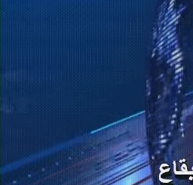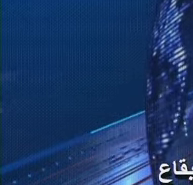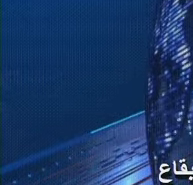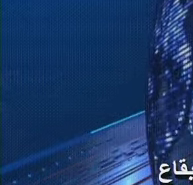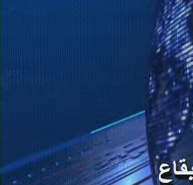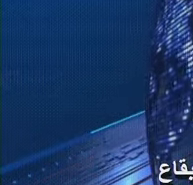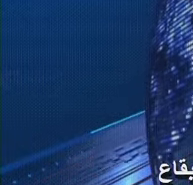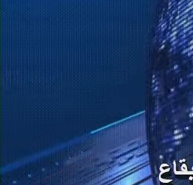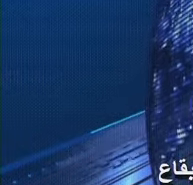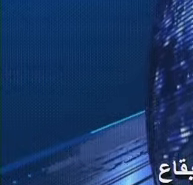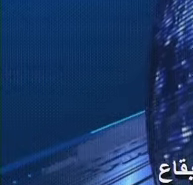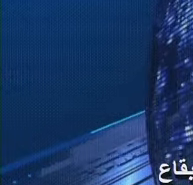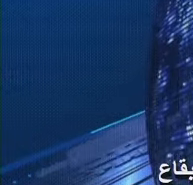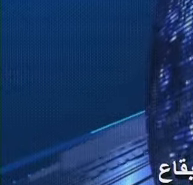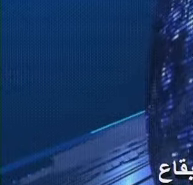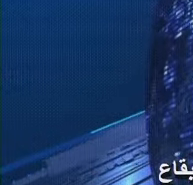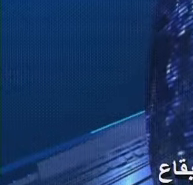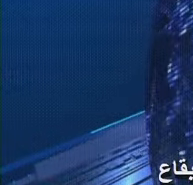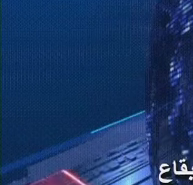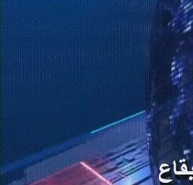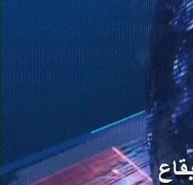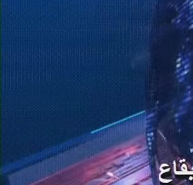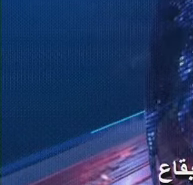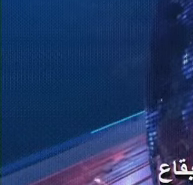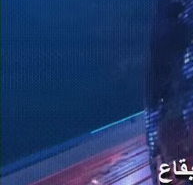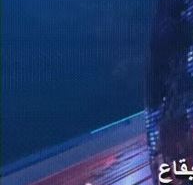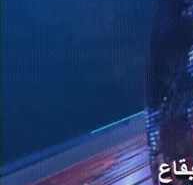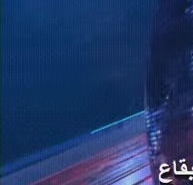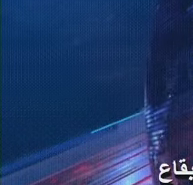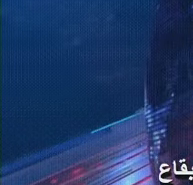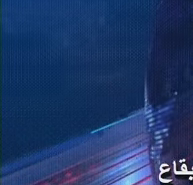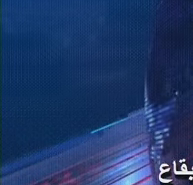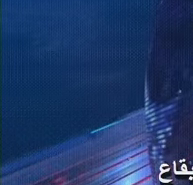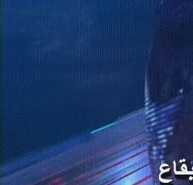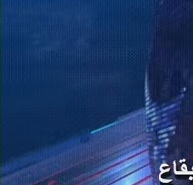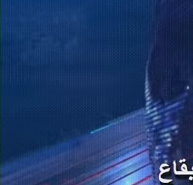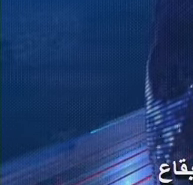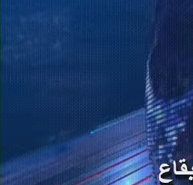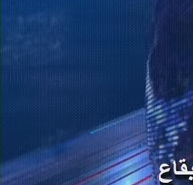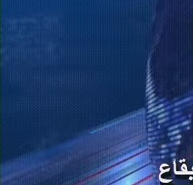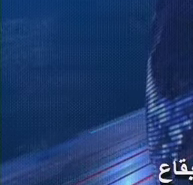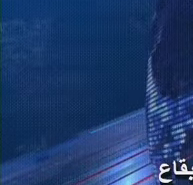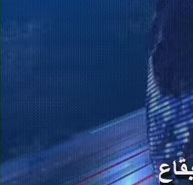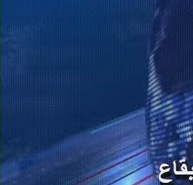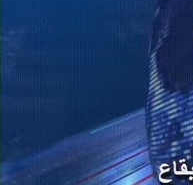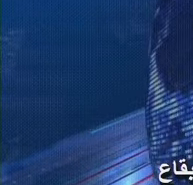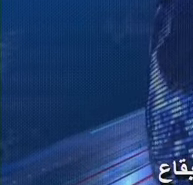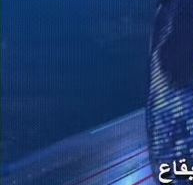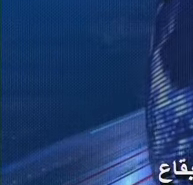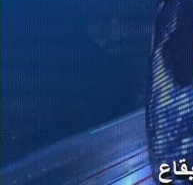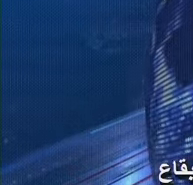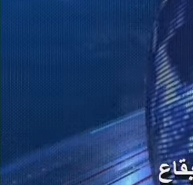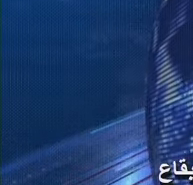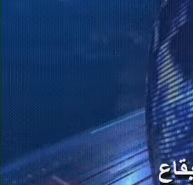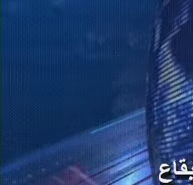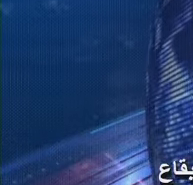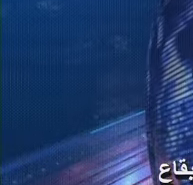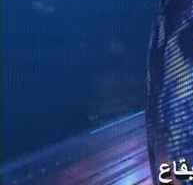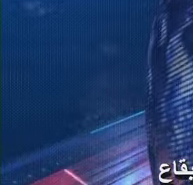والشيوخ نقلوا الى عملت الاسعافات في المنطقه على نقلهم الى مستشفى